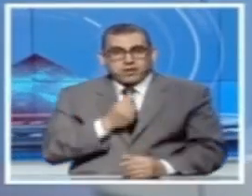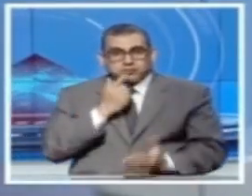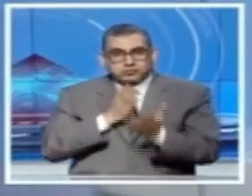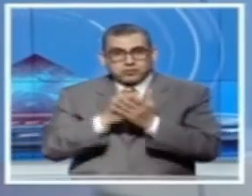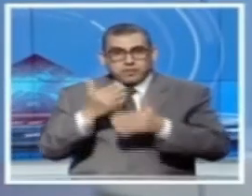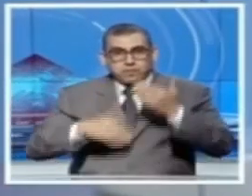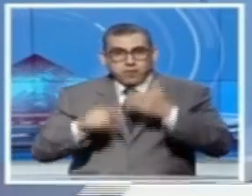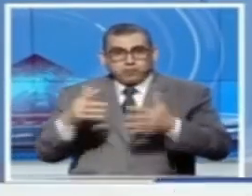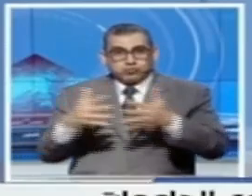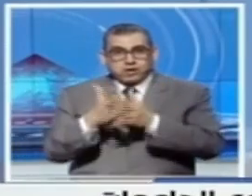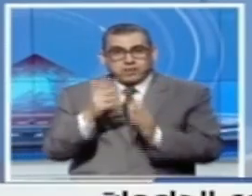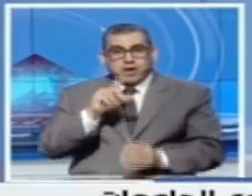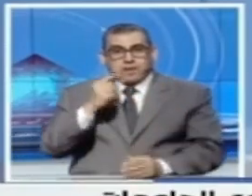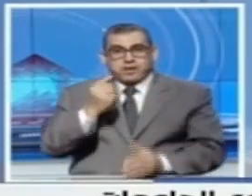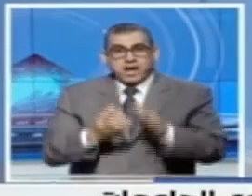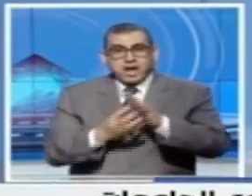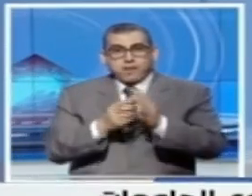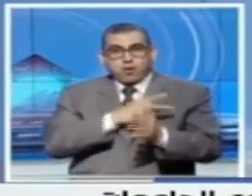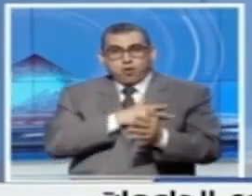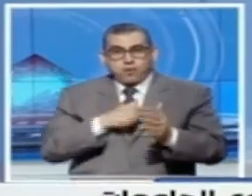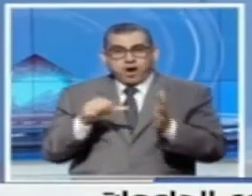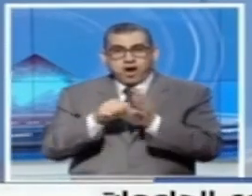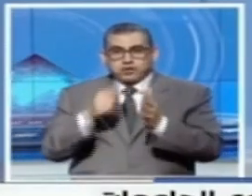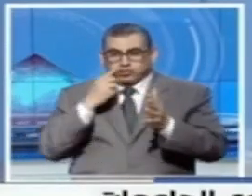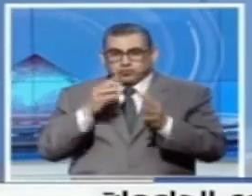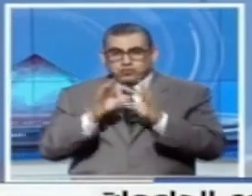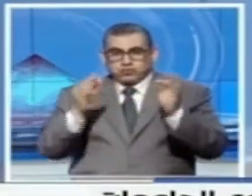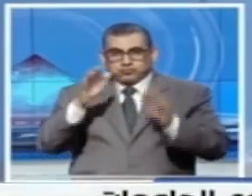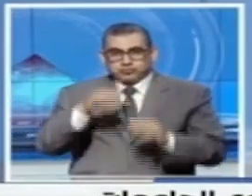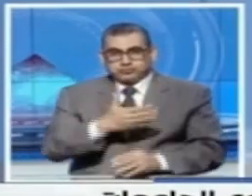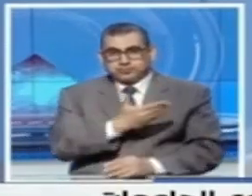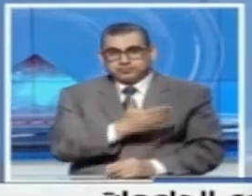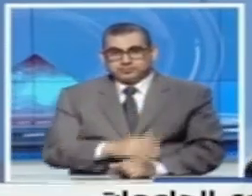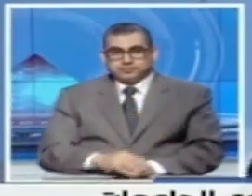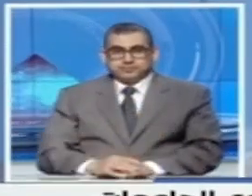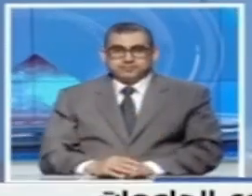الهمم بمشاركة 15 جامعة حكومية وخاصة. نتابع.